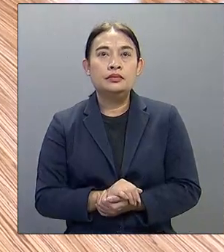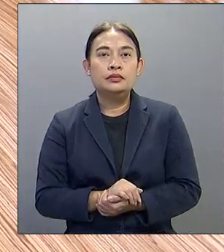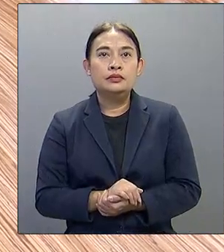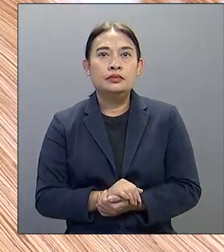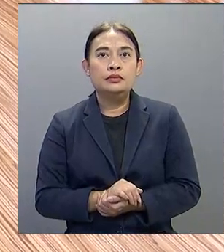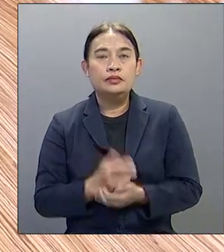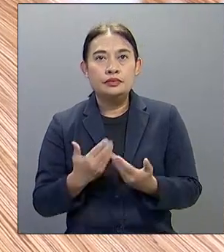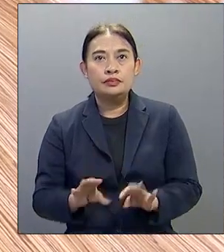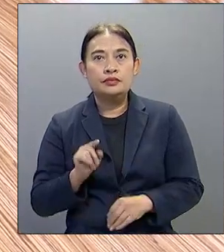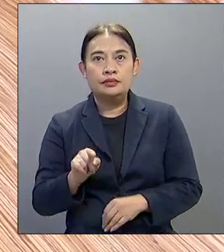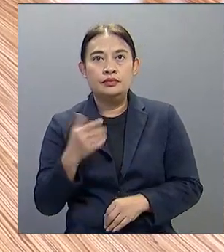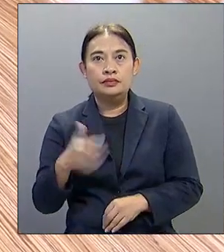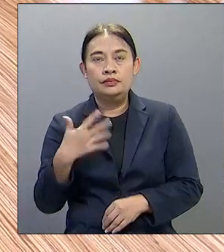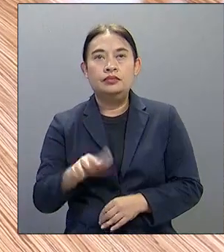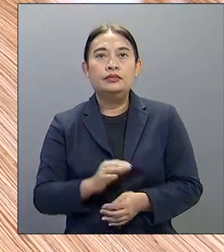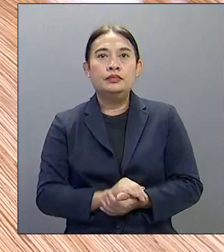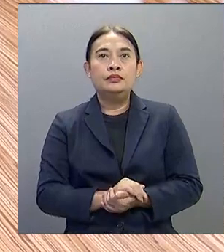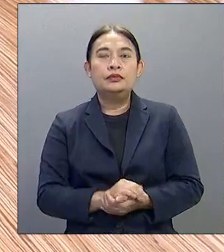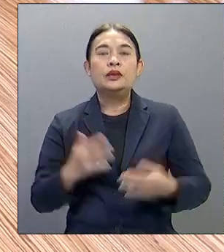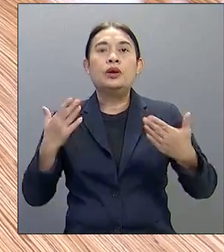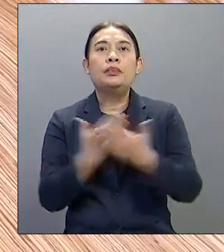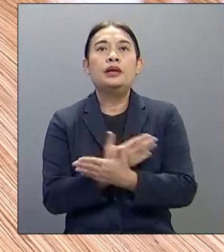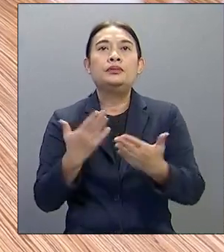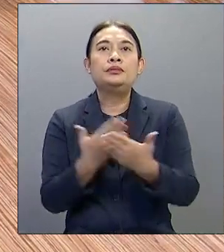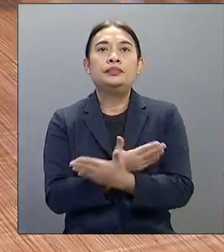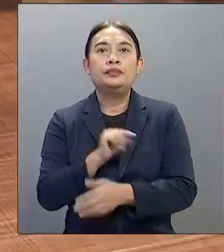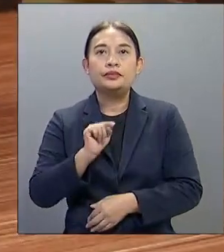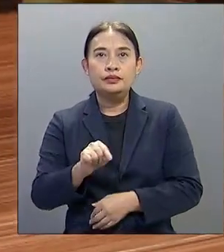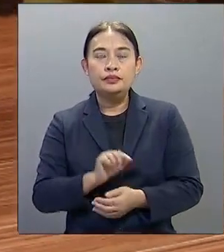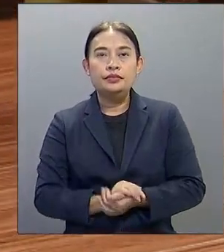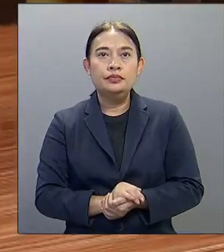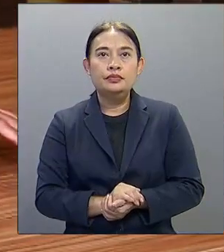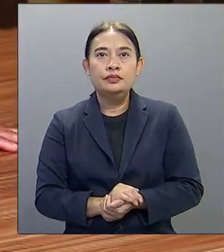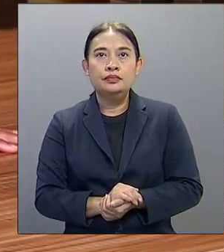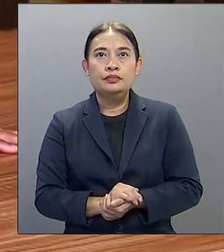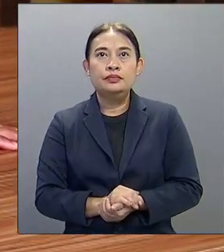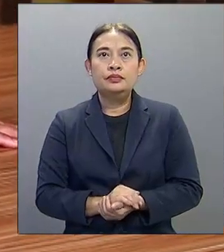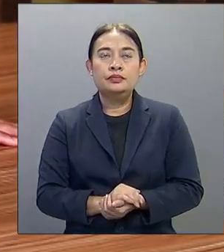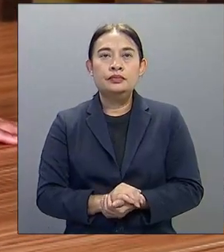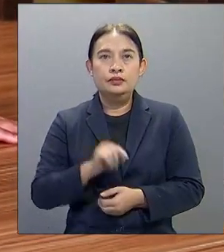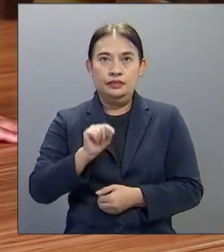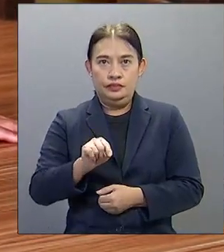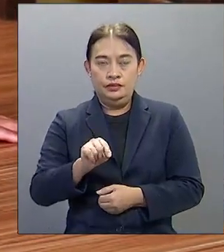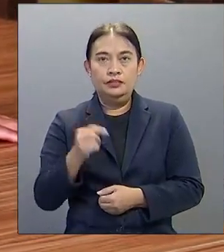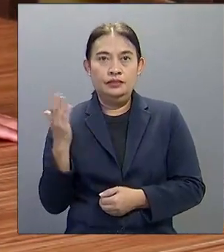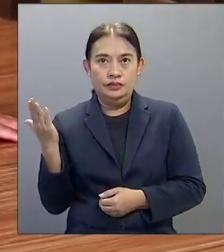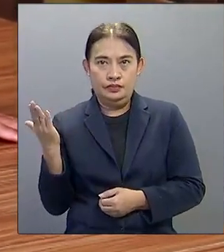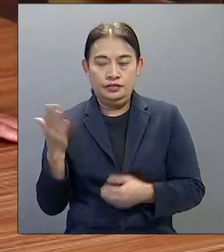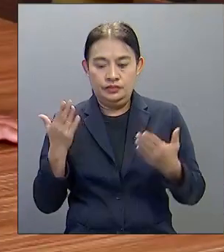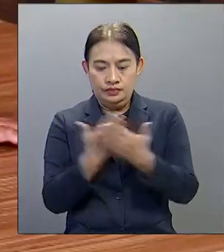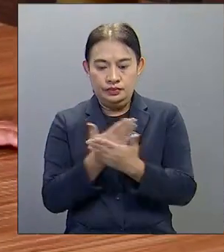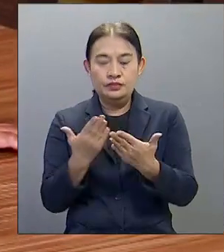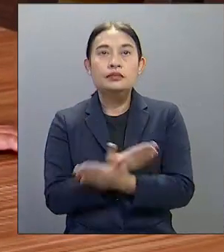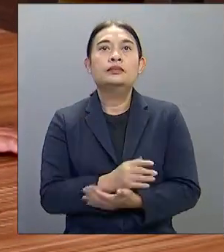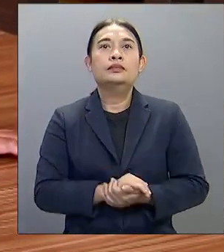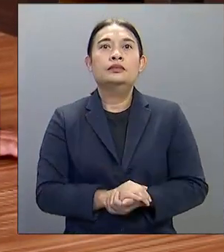อันนี้พอเสร็จครั้งนี้นะครับเราอาจสลับโดยการมานั่งอีกข้างหนึ่งสลับพับเพียบอย่างนี้นะครับย